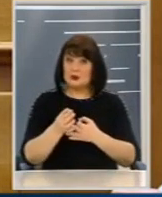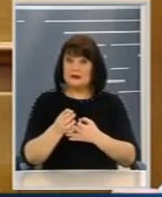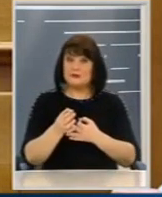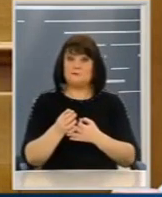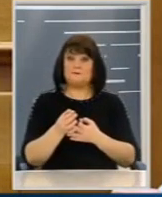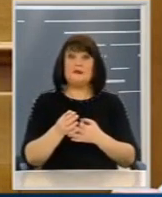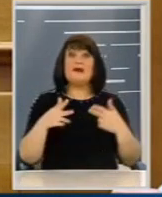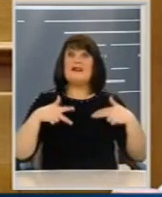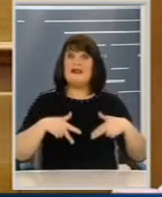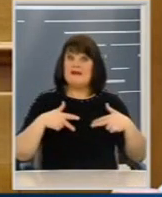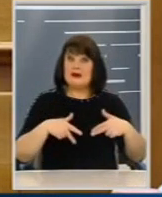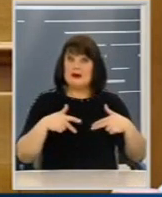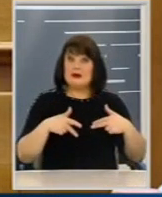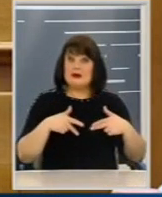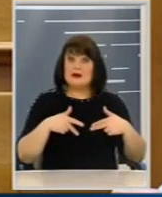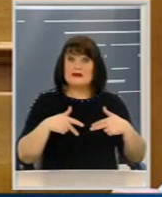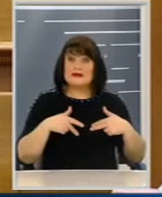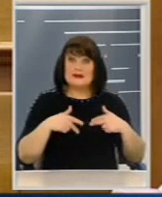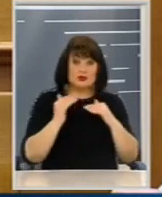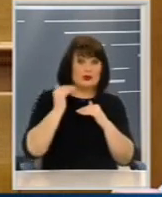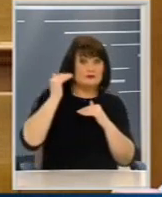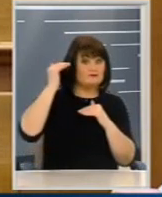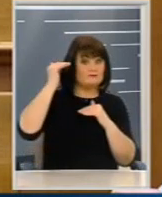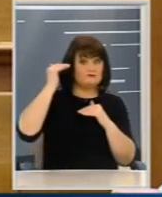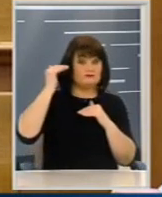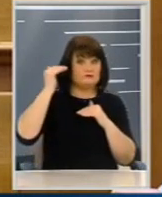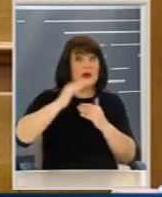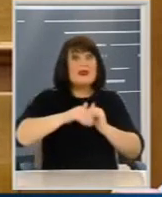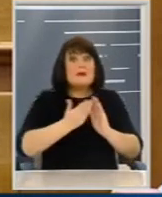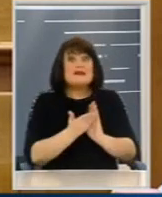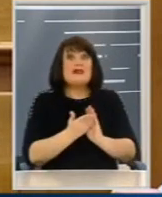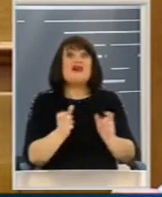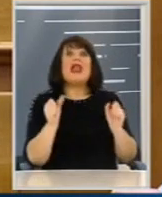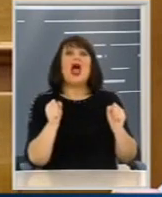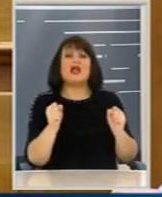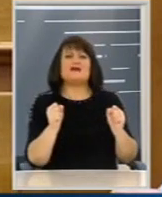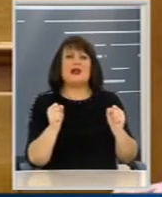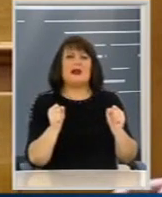ότι η κυβέρνηση δεν ιεραρχεί ψηλά το ζήτημα της ασφάλειας των πολιτών.